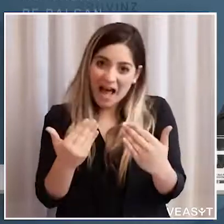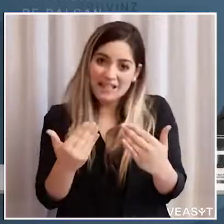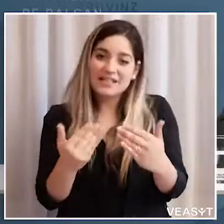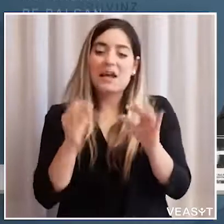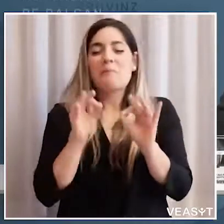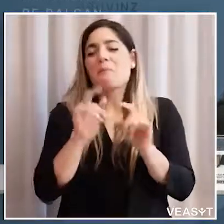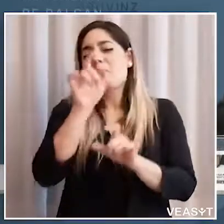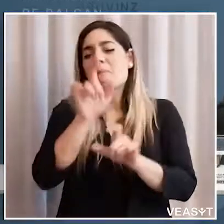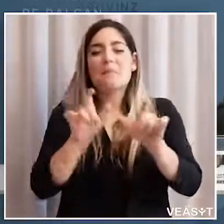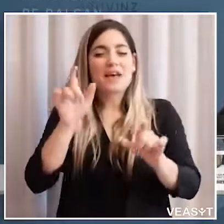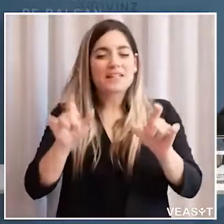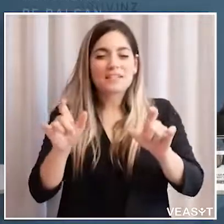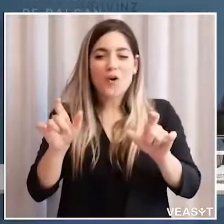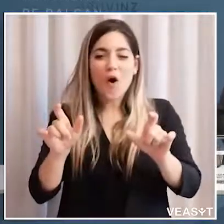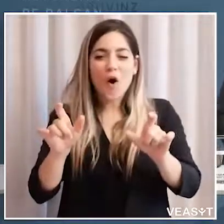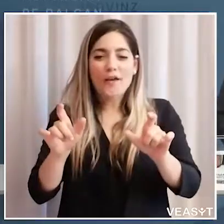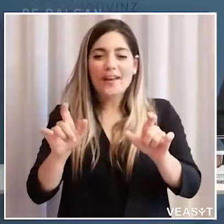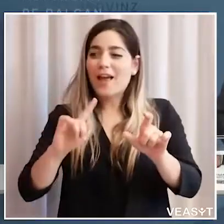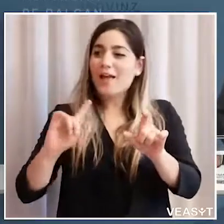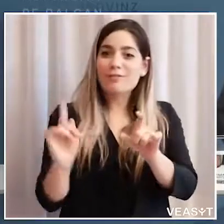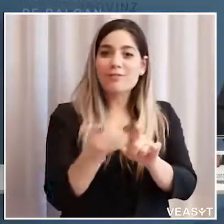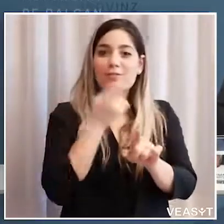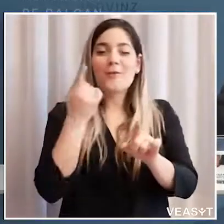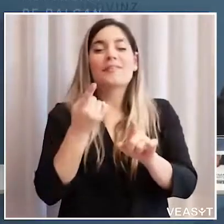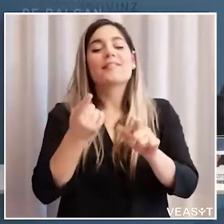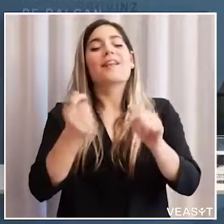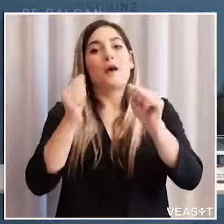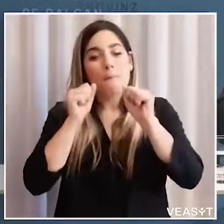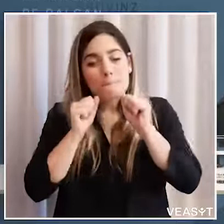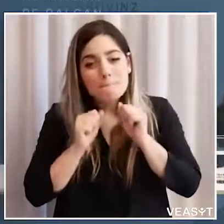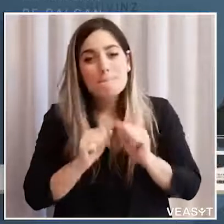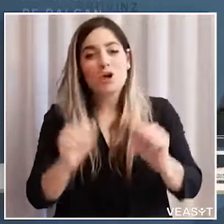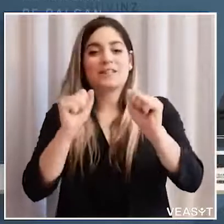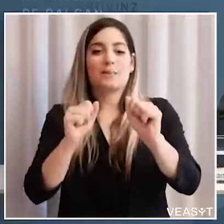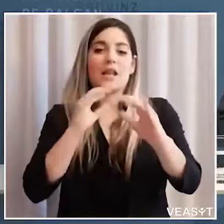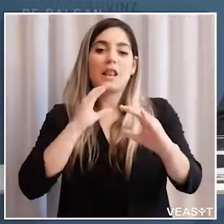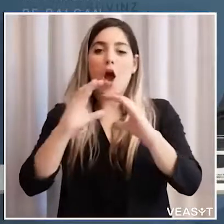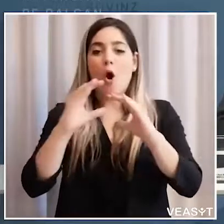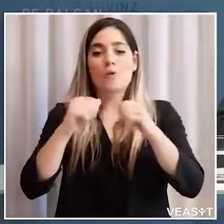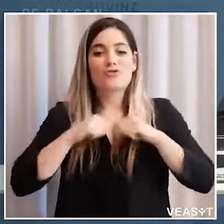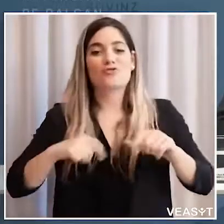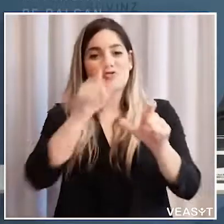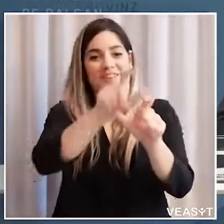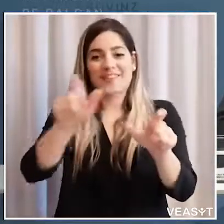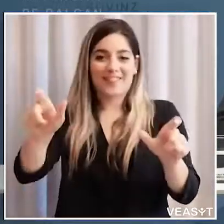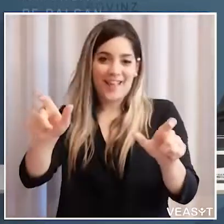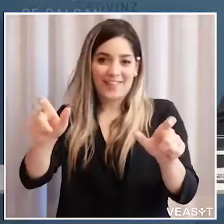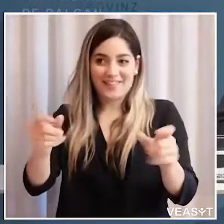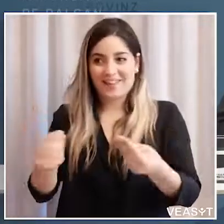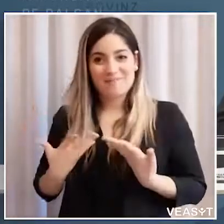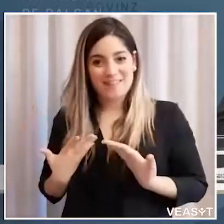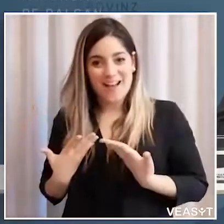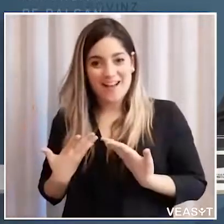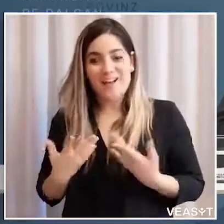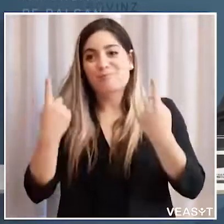un ringraziamento nei confronti di tutti che hanno reso possibile questo modo di poter comunicare con i cittadini io